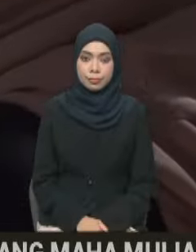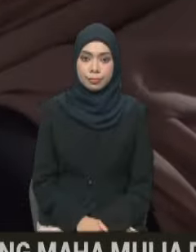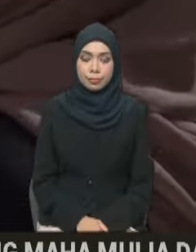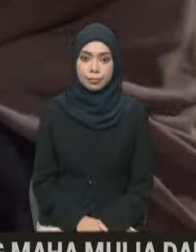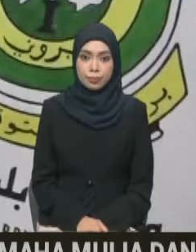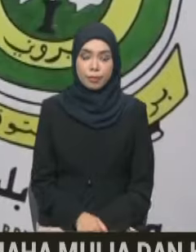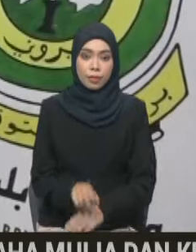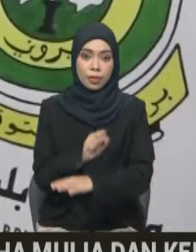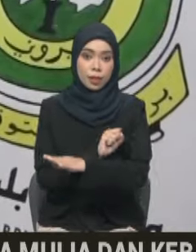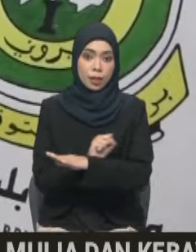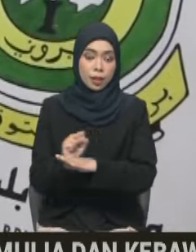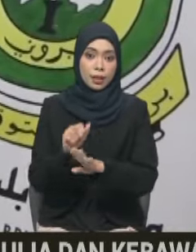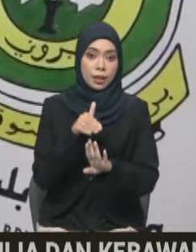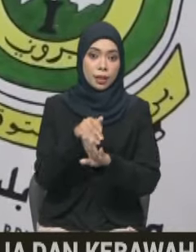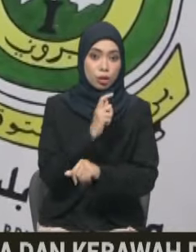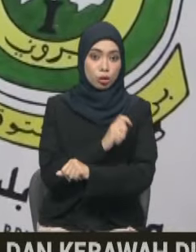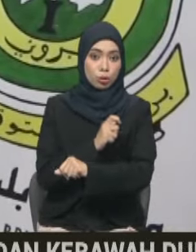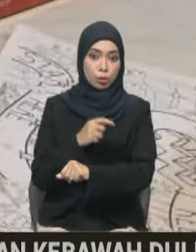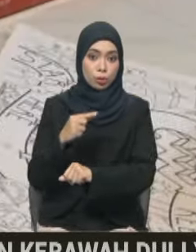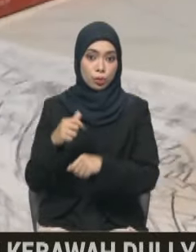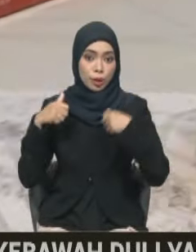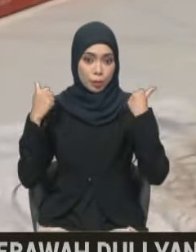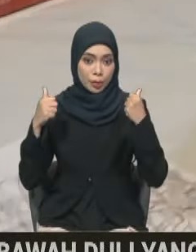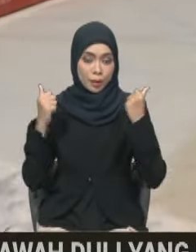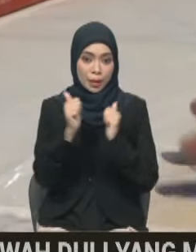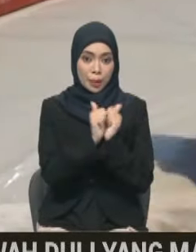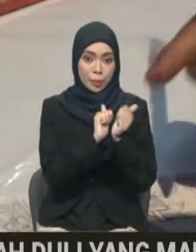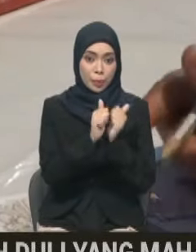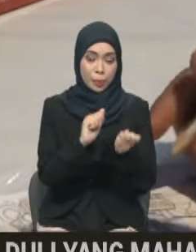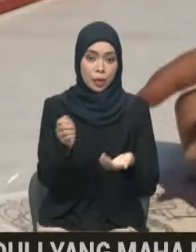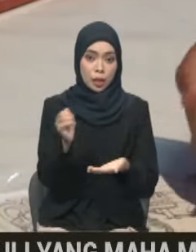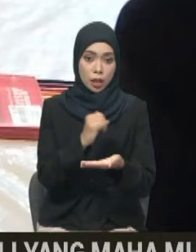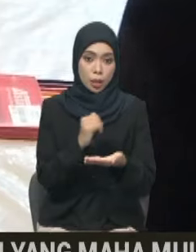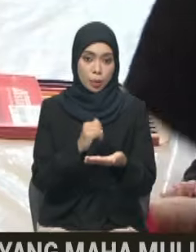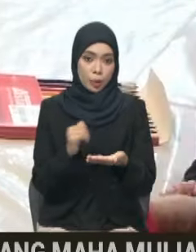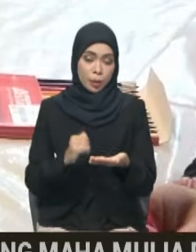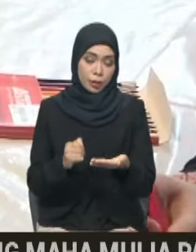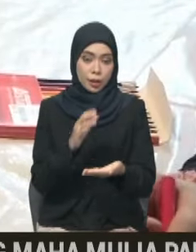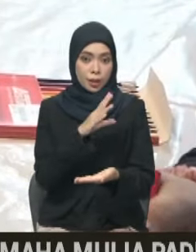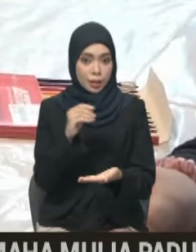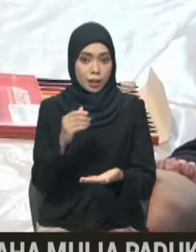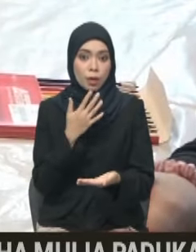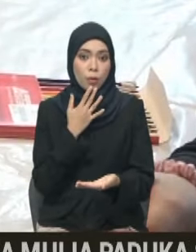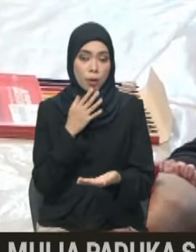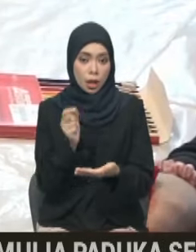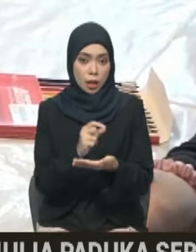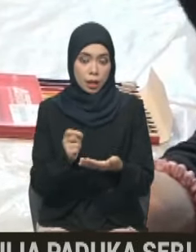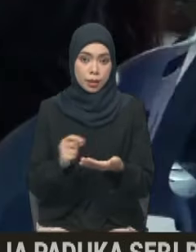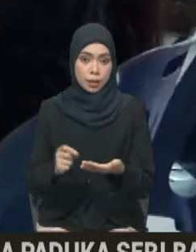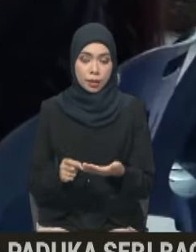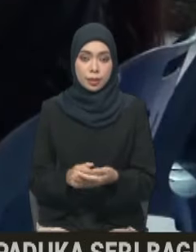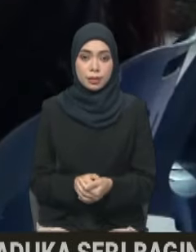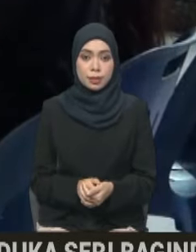sementara pentas perayaan di daerah Tutong disemarakkan dengan pertandingan mewarna dan melukis poster bertemakan matlamat